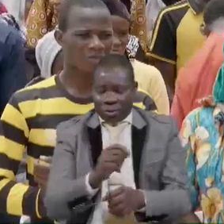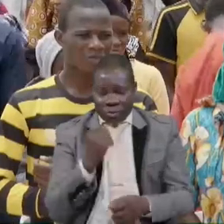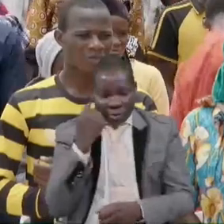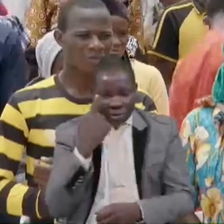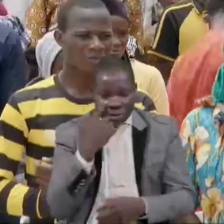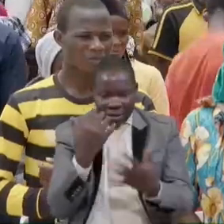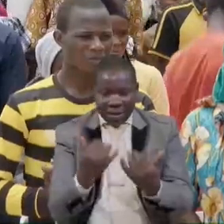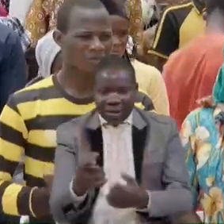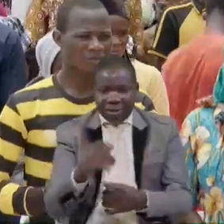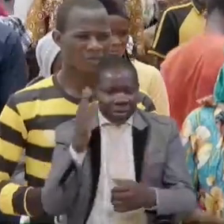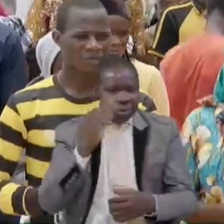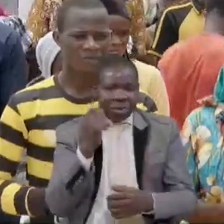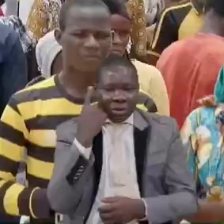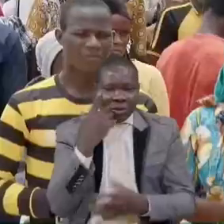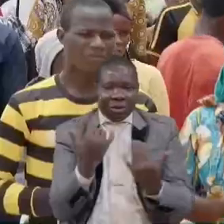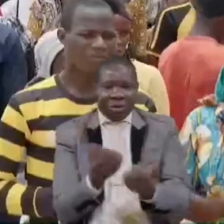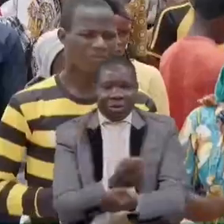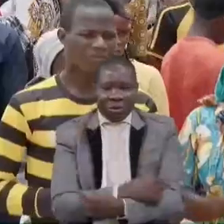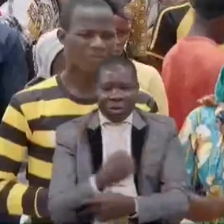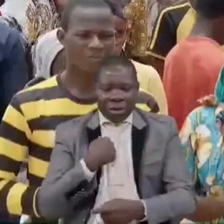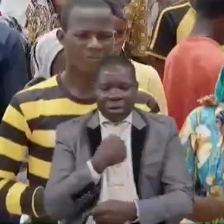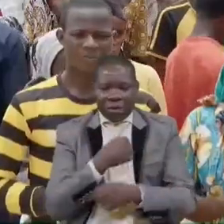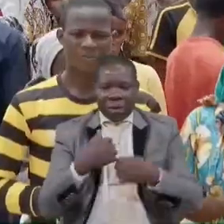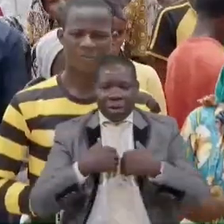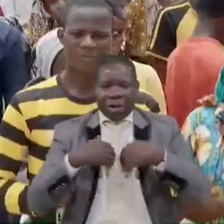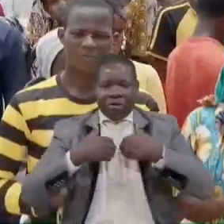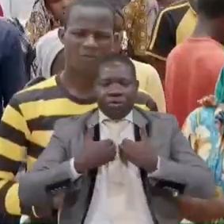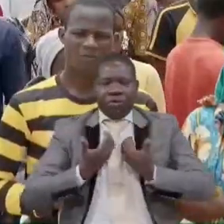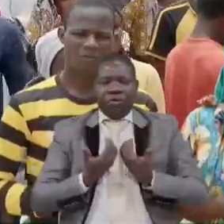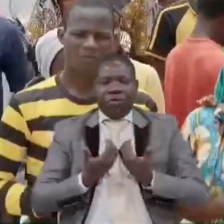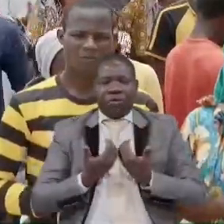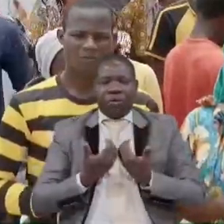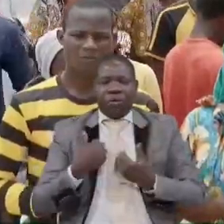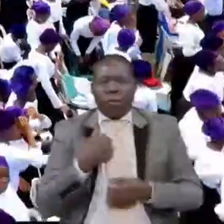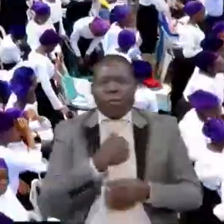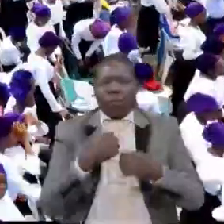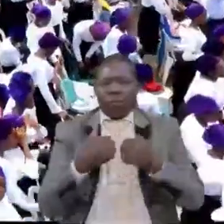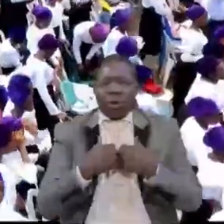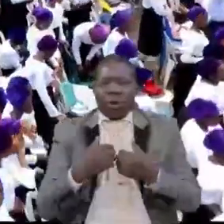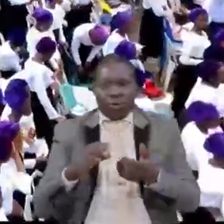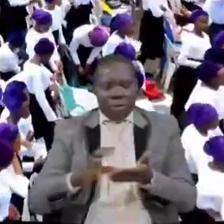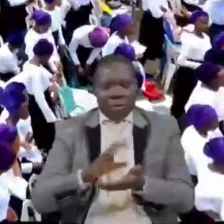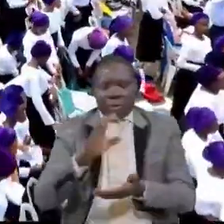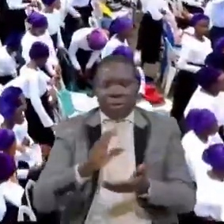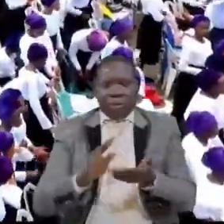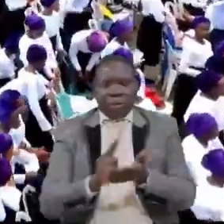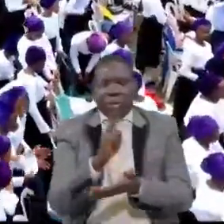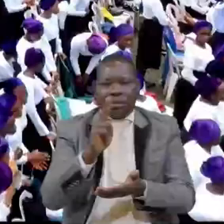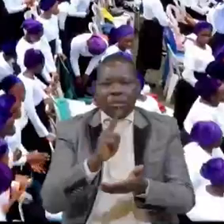nous avons les adolescents, nous avons les étudiants,